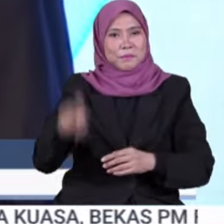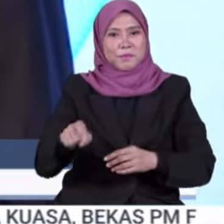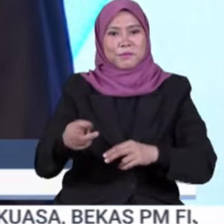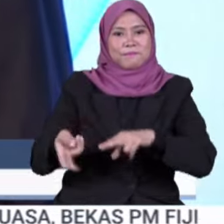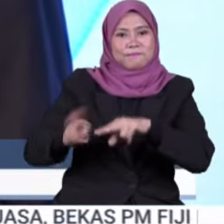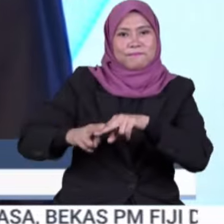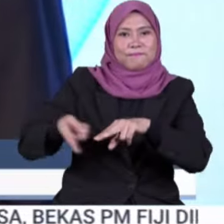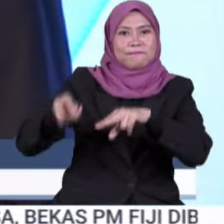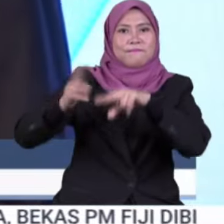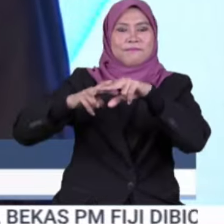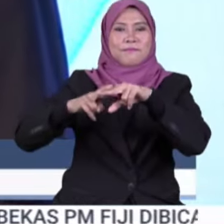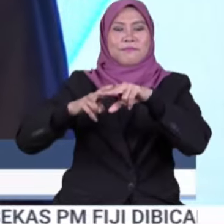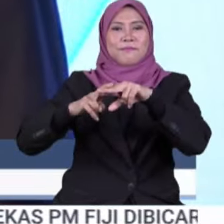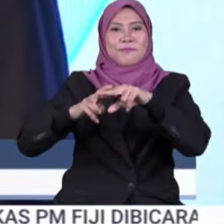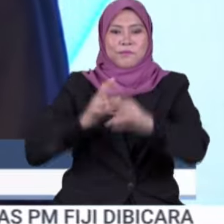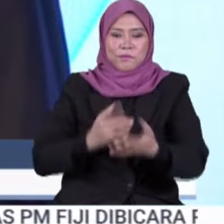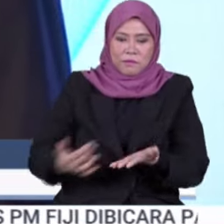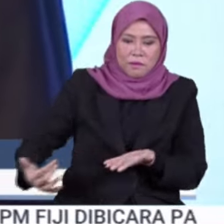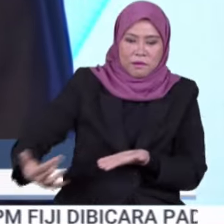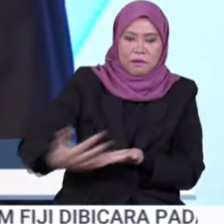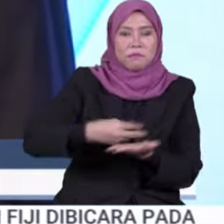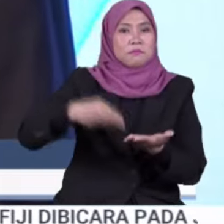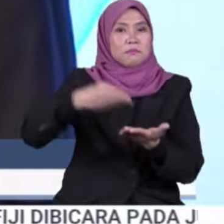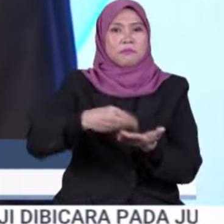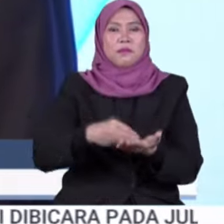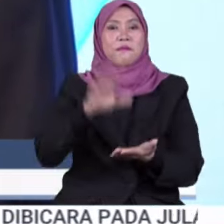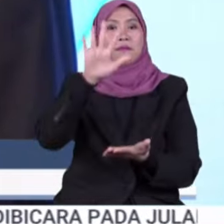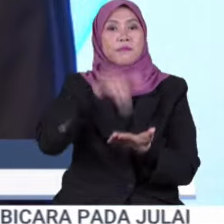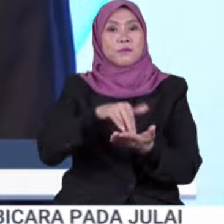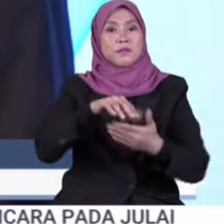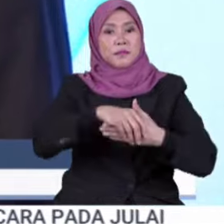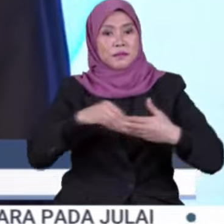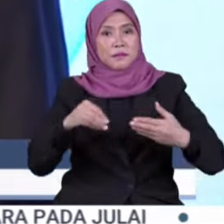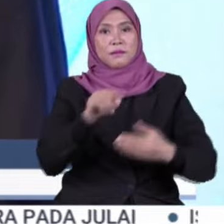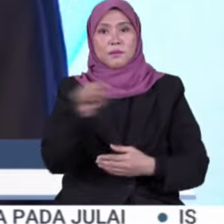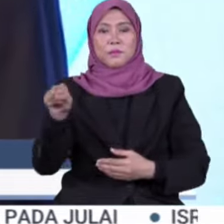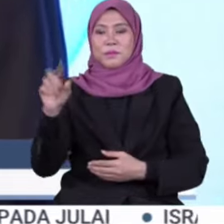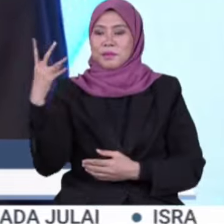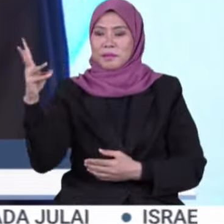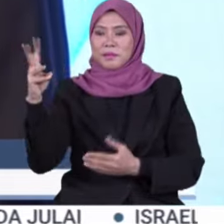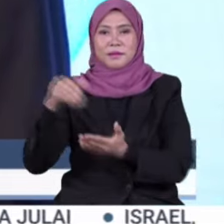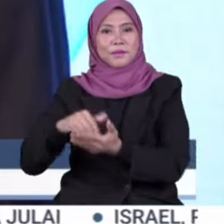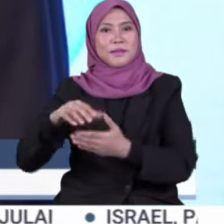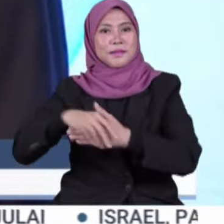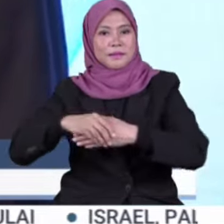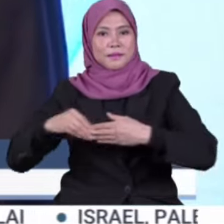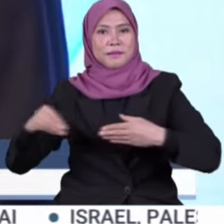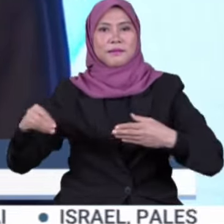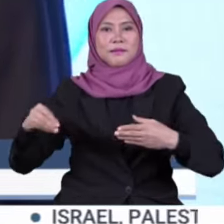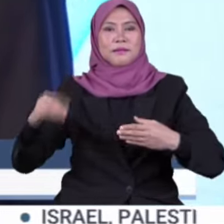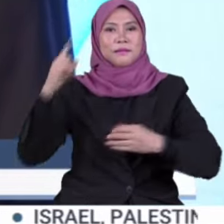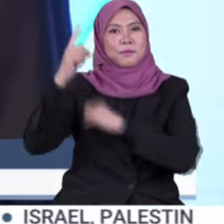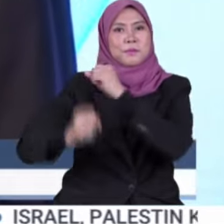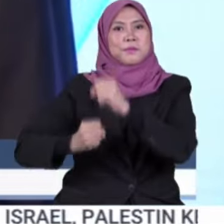the household income from the current RM5,000 to RM16,000 for the